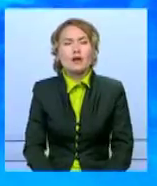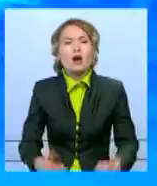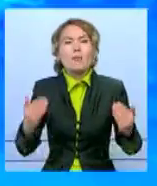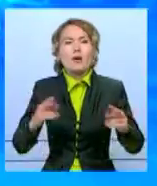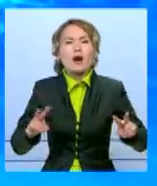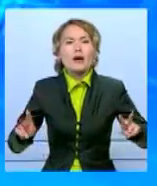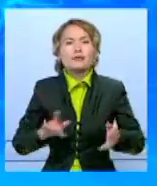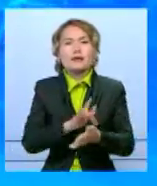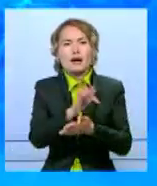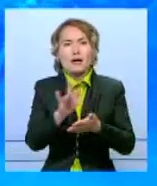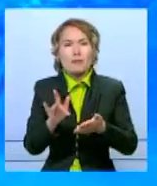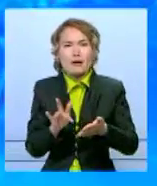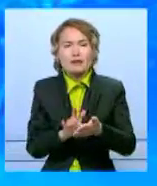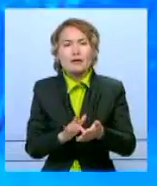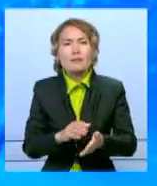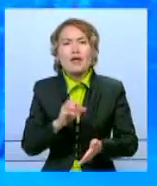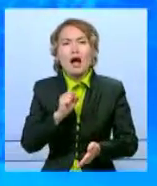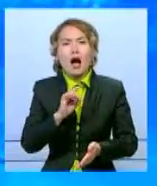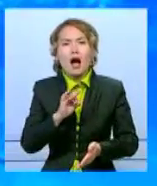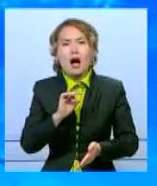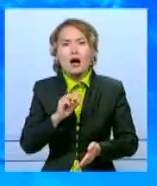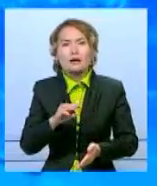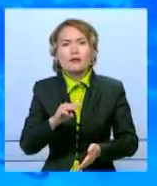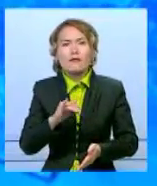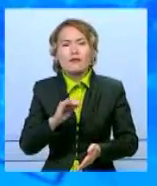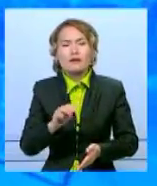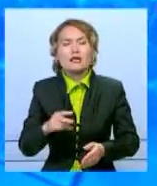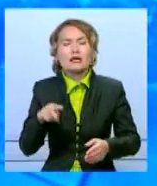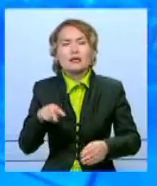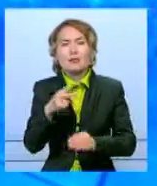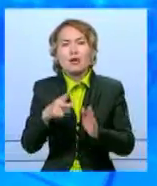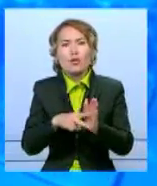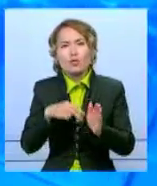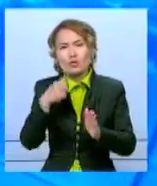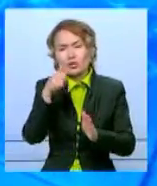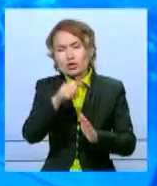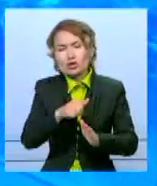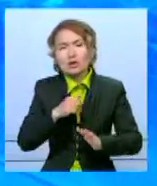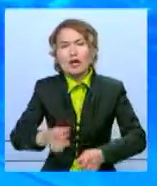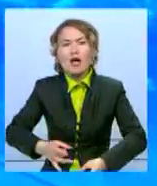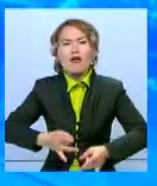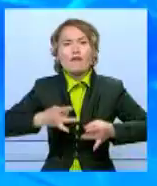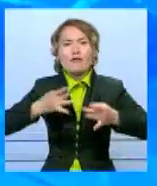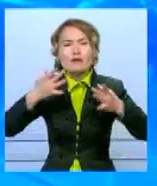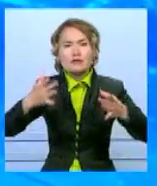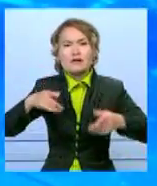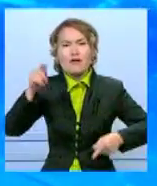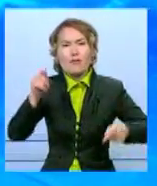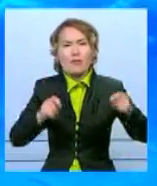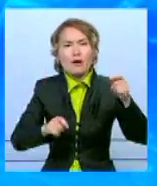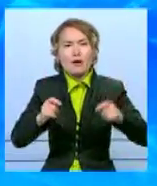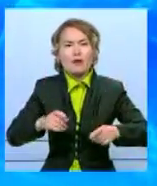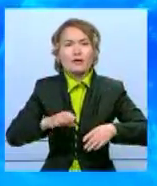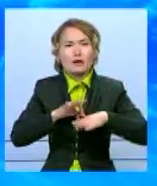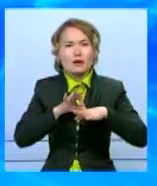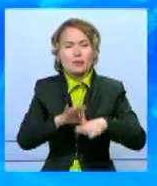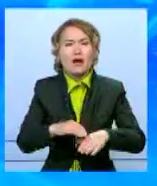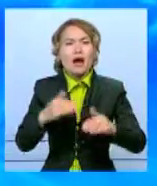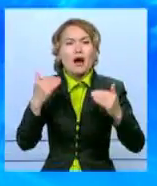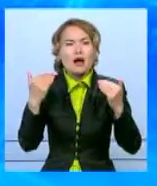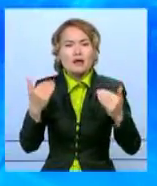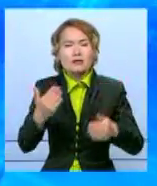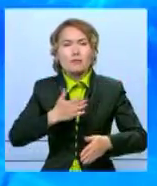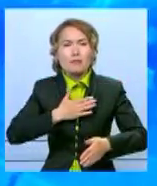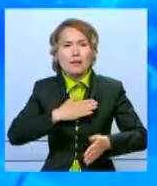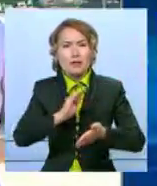Бүгін Елордада Астана Арт Фест 2017 ірі мәдени жобасы басталды. Халықаралық деңгейде өтетін дәстүрлі шарадан тап